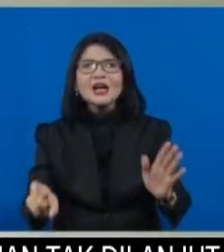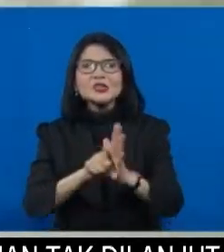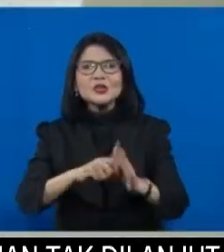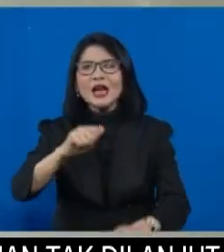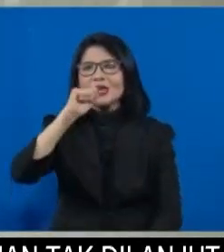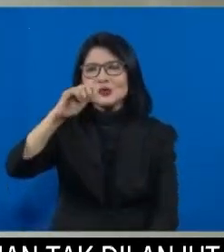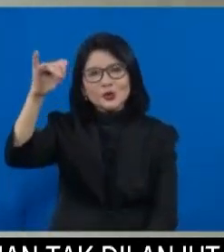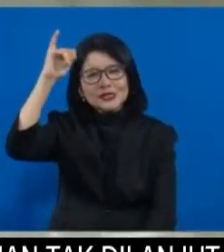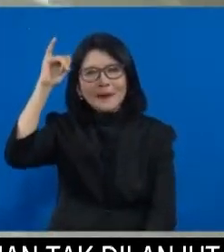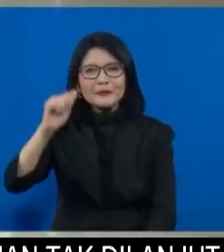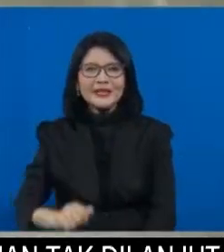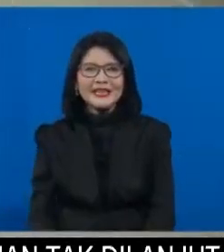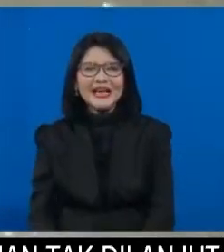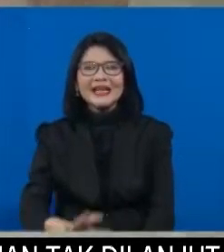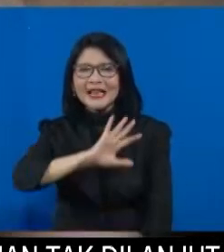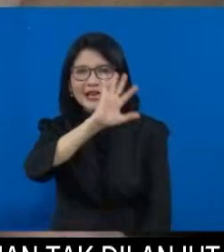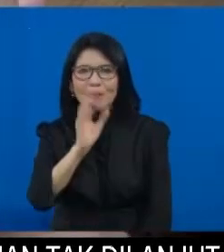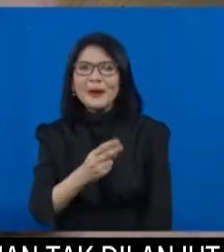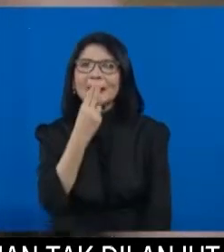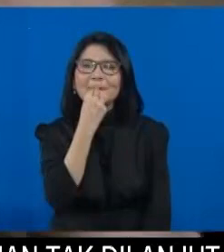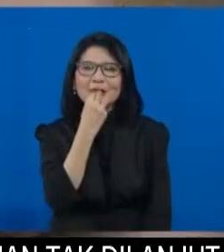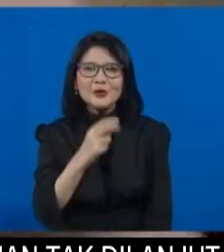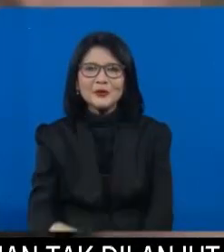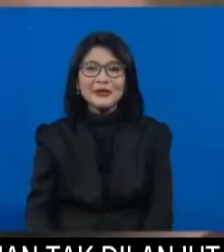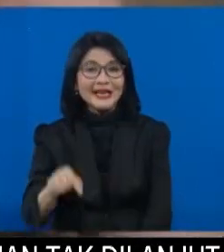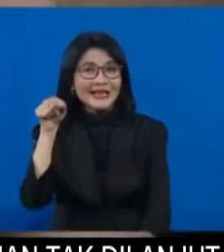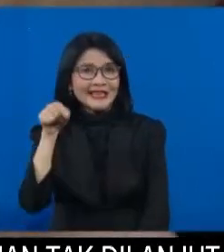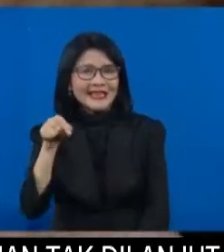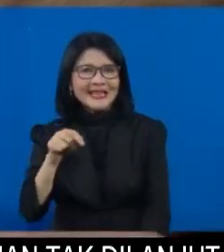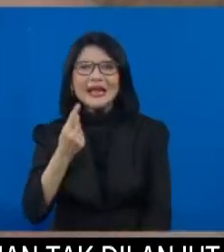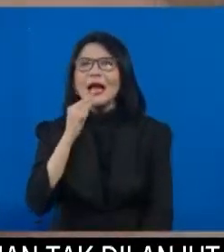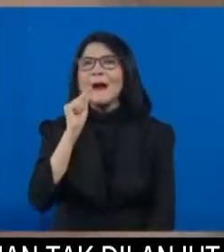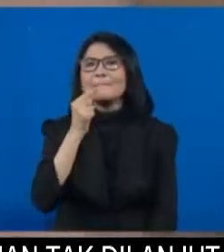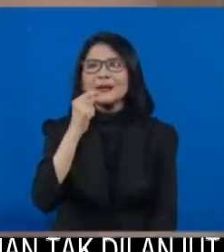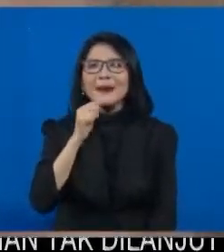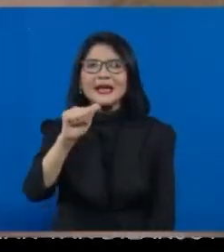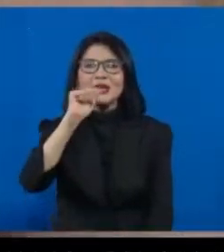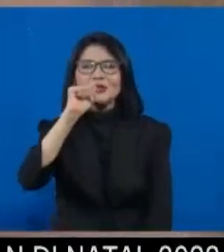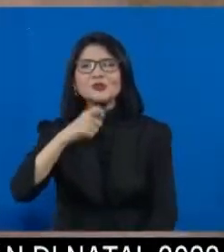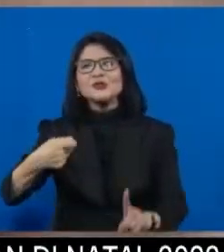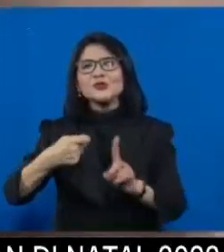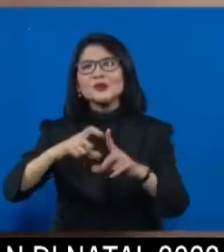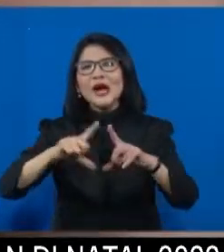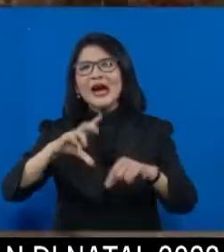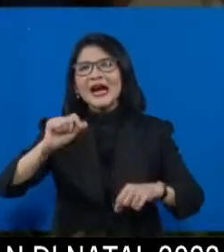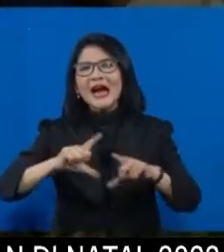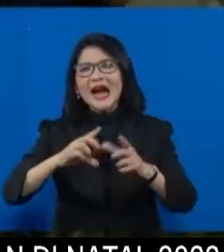susu sapi khas Pangalengan, Kabupaten Bandung. Ini dia, permen susu karamel.